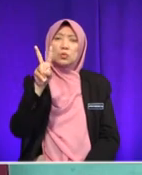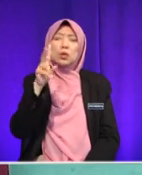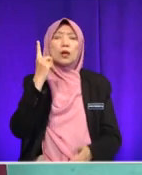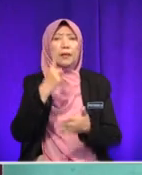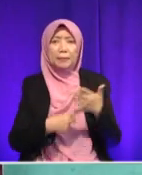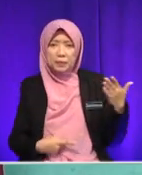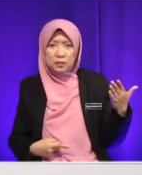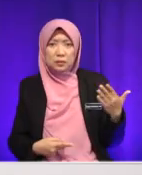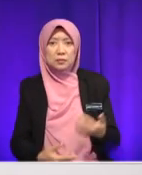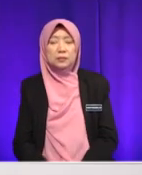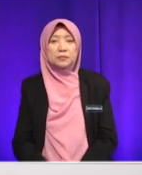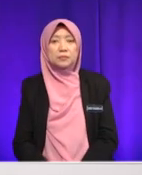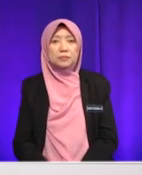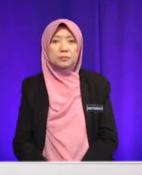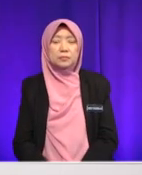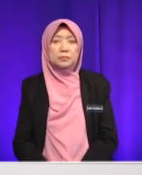apa?